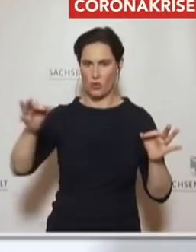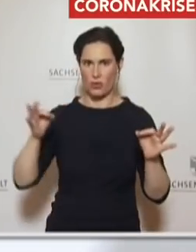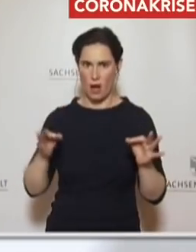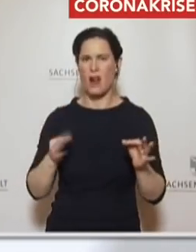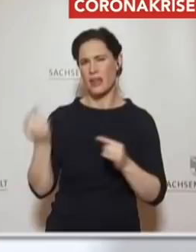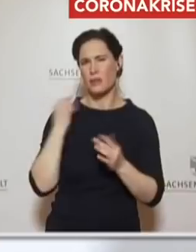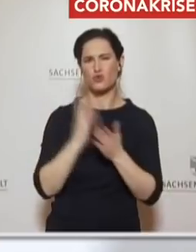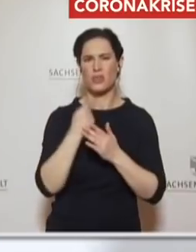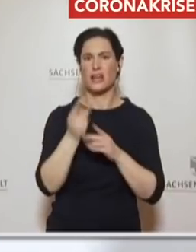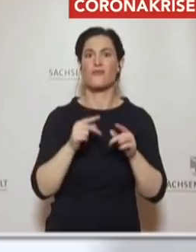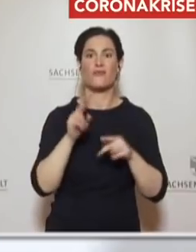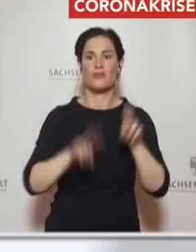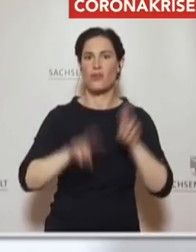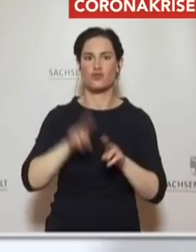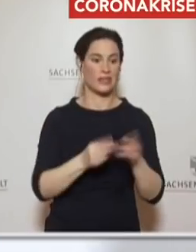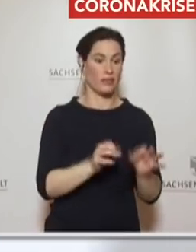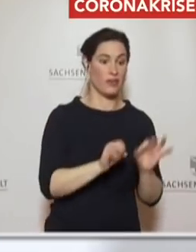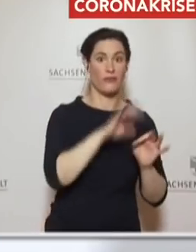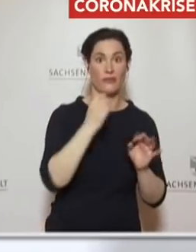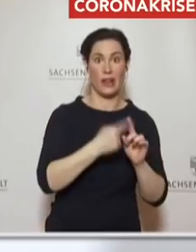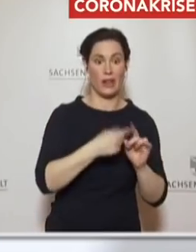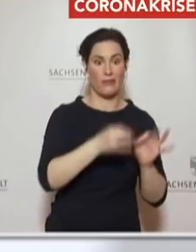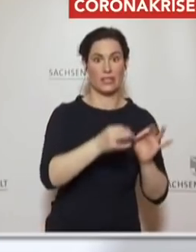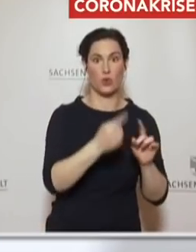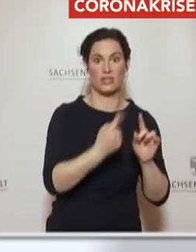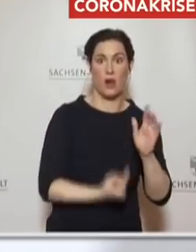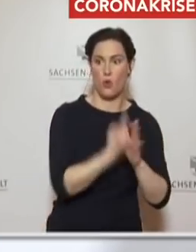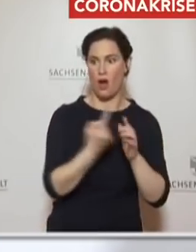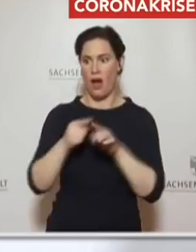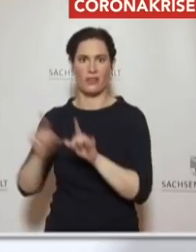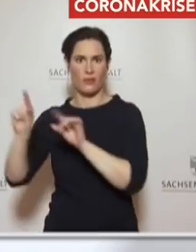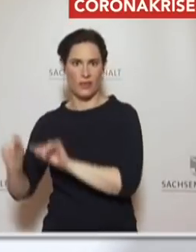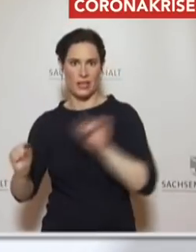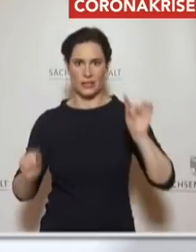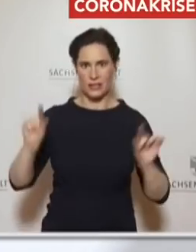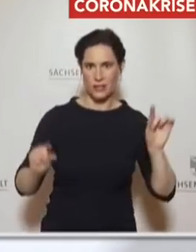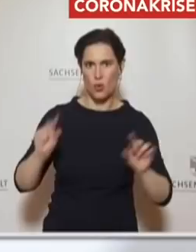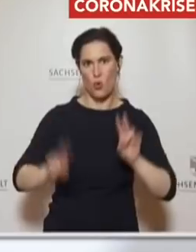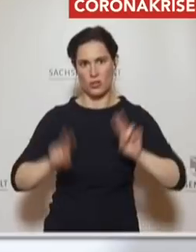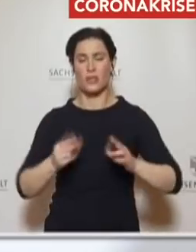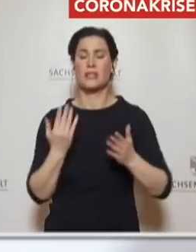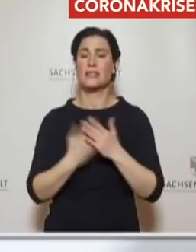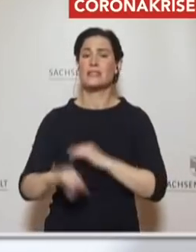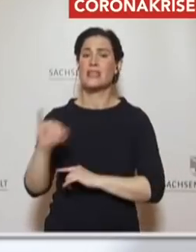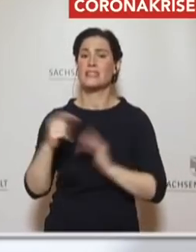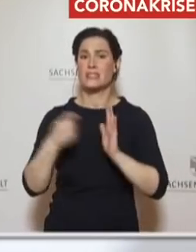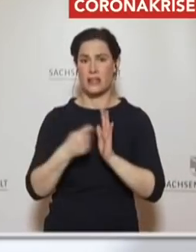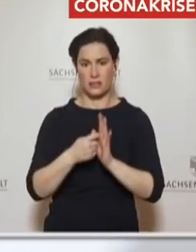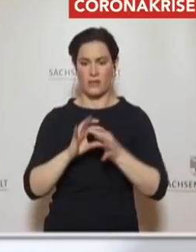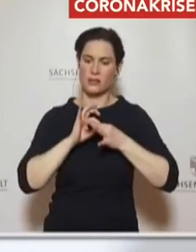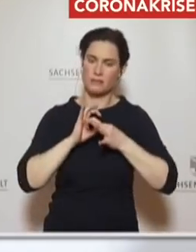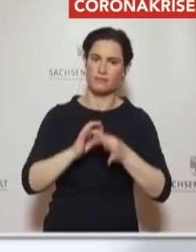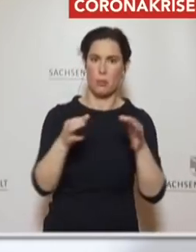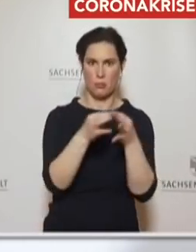Spreizung. Wenn es darum geht, dass hier Sondermaßnahmen inzidenzbezogen zu ergreifen sind.